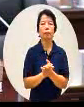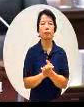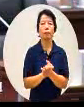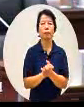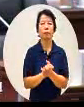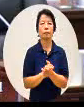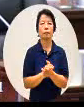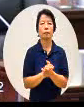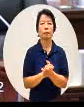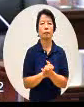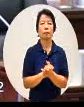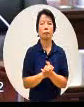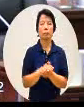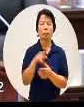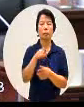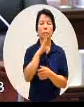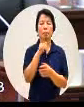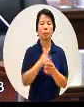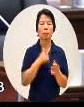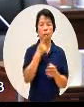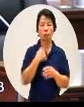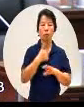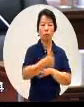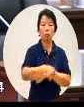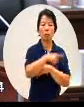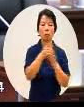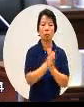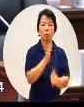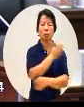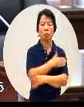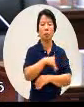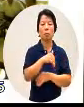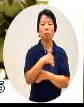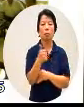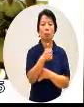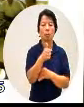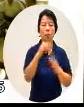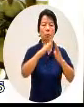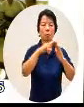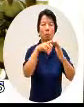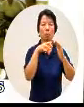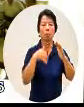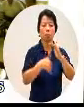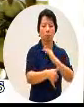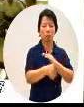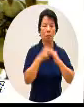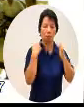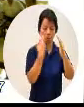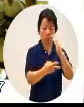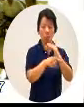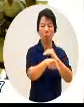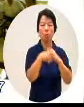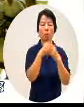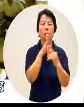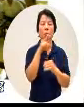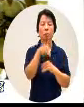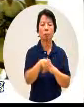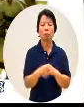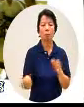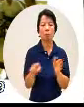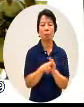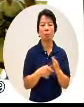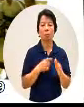下一頁這是我到那個陳田卯前議長家拜訪他這是我有生以來